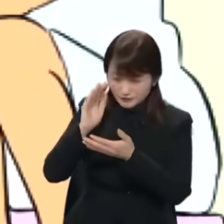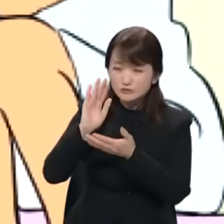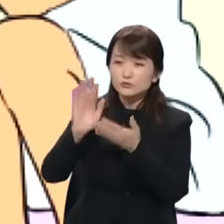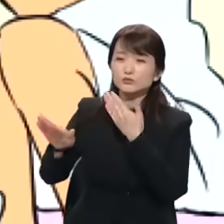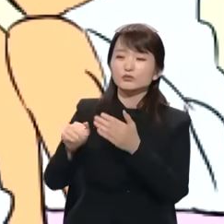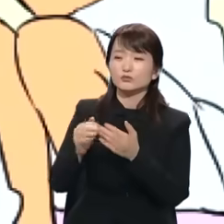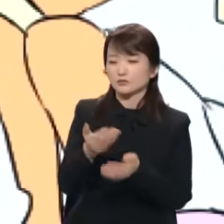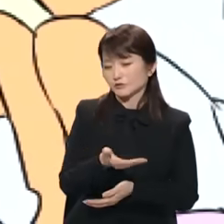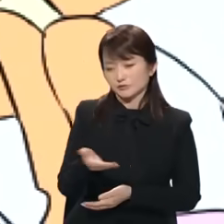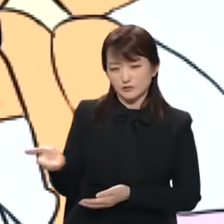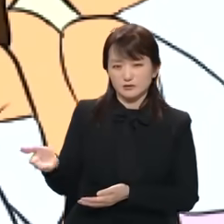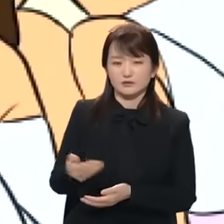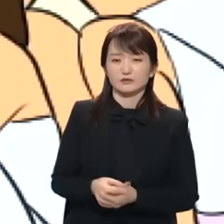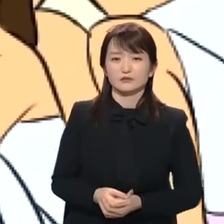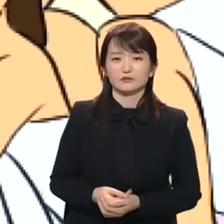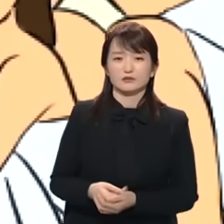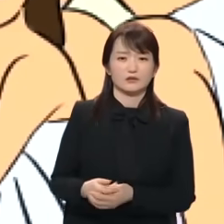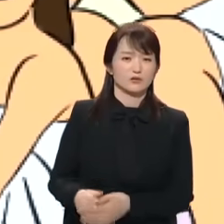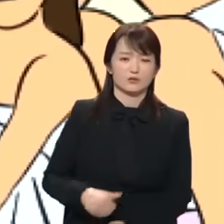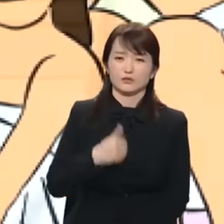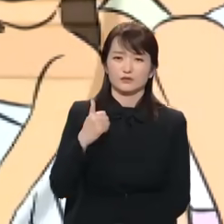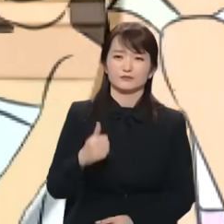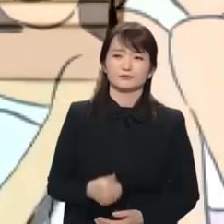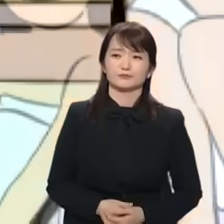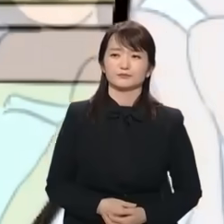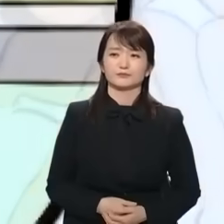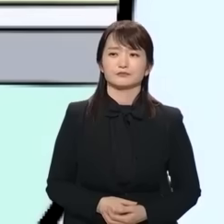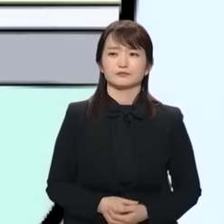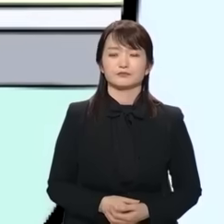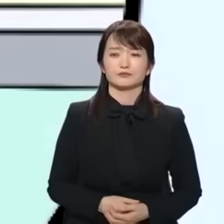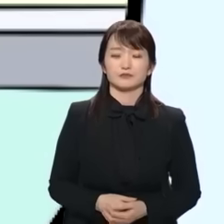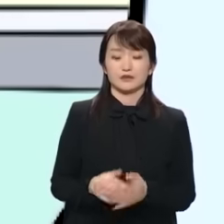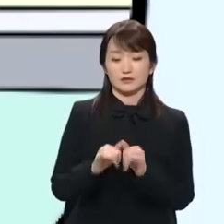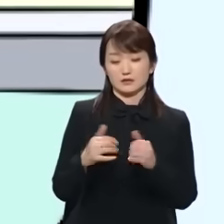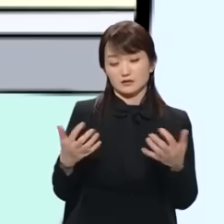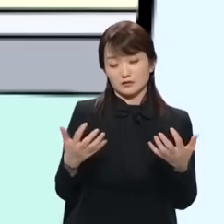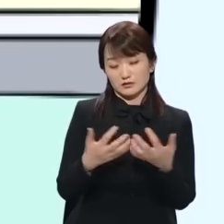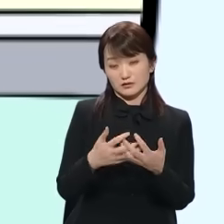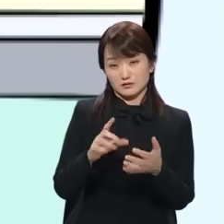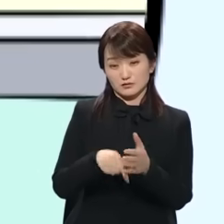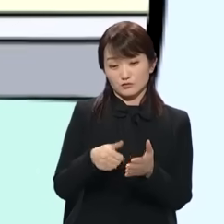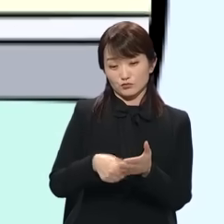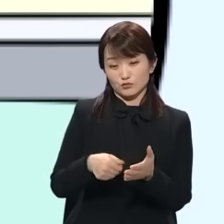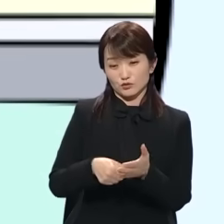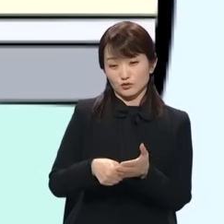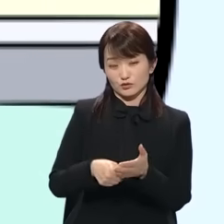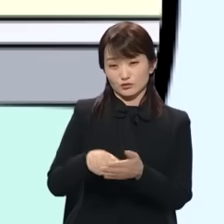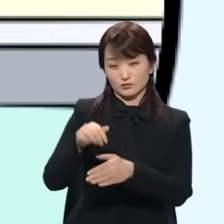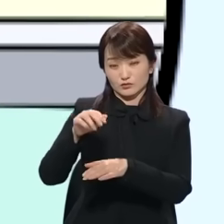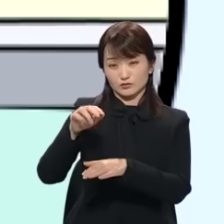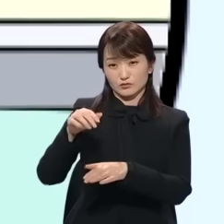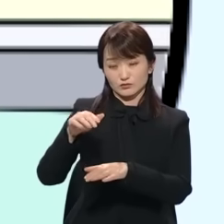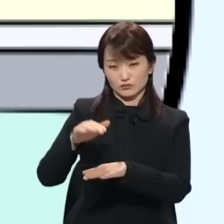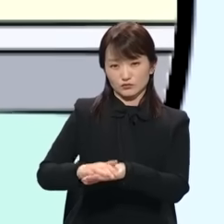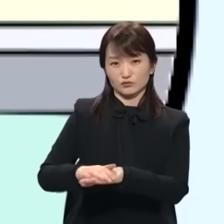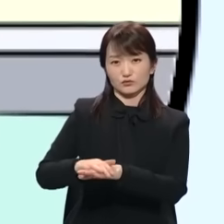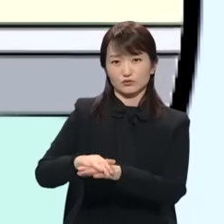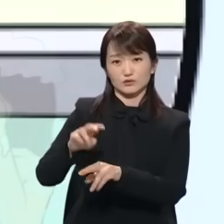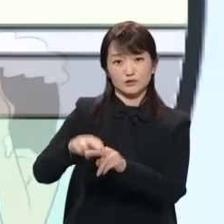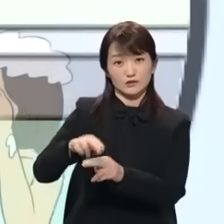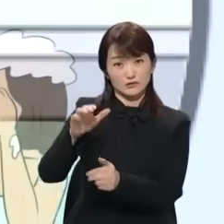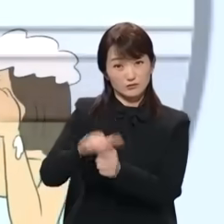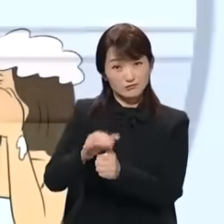헹궈내고 비겼다고 하는데 너무 화가 난다고 합니다 사람 한창 많은 시간에 물건으로 샤워 자리 맞는게 괜찮냐고